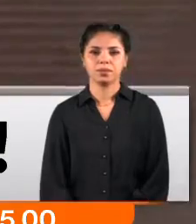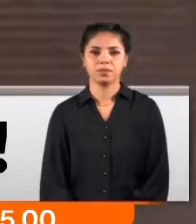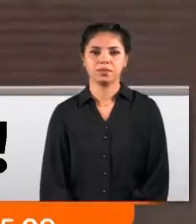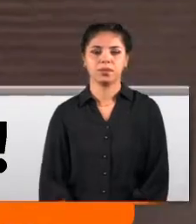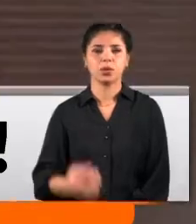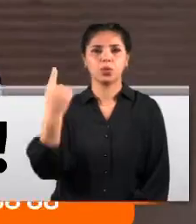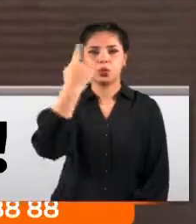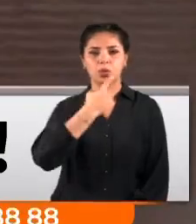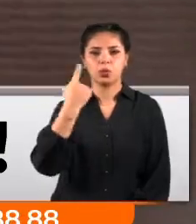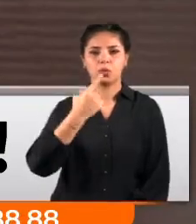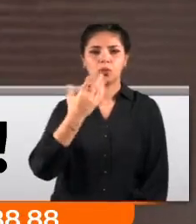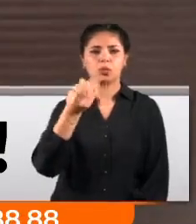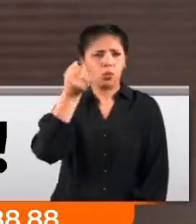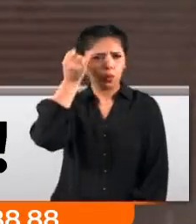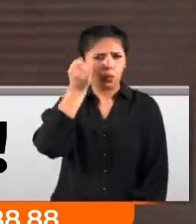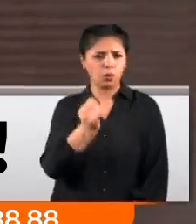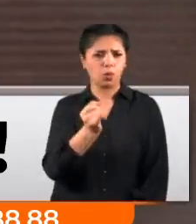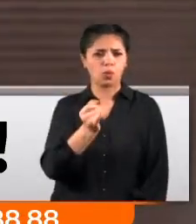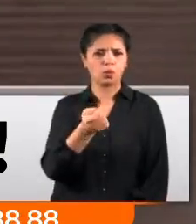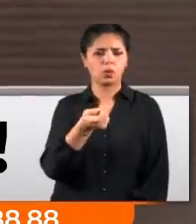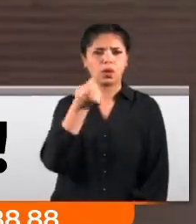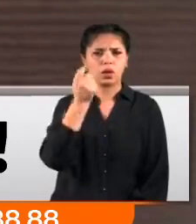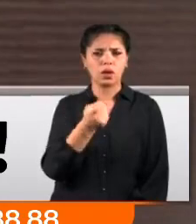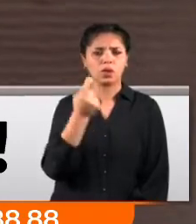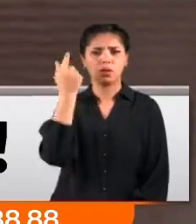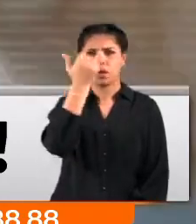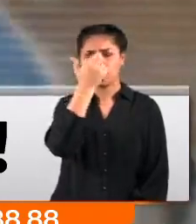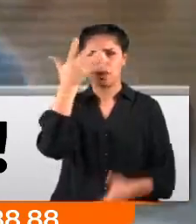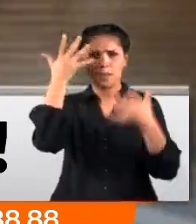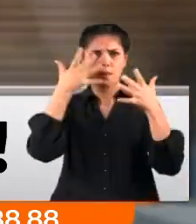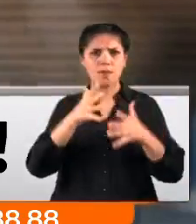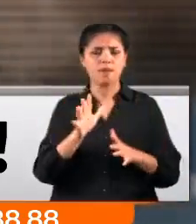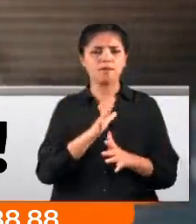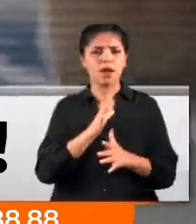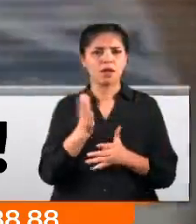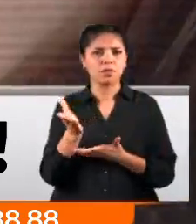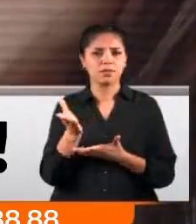İkra'nın yüzü çok korkunçtu. Yani gerçekten her yerinden kan akıyordu.